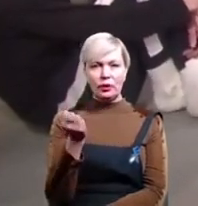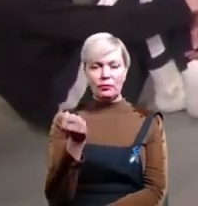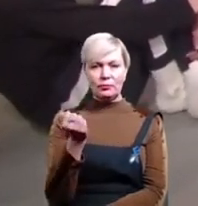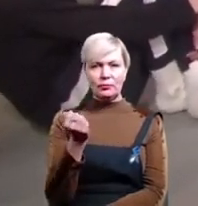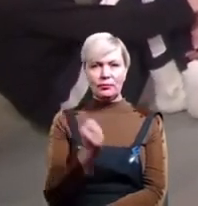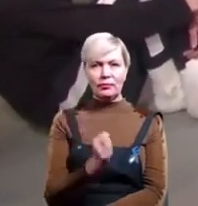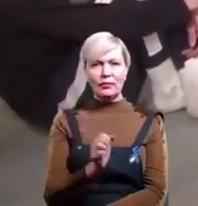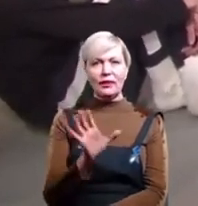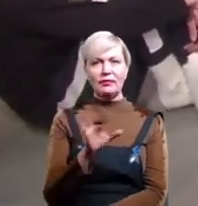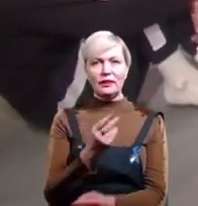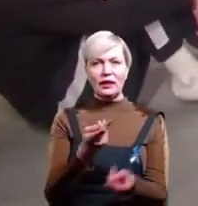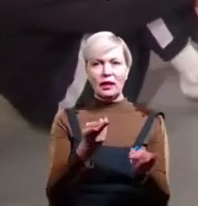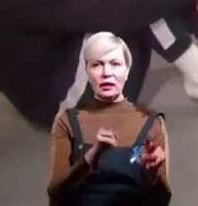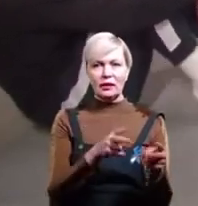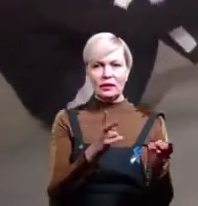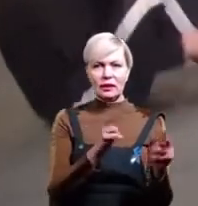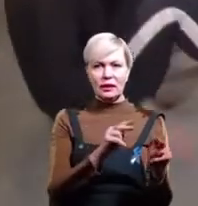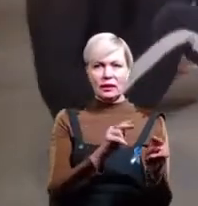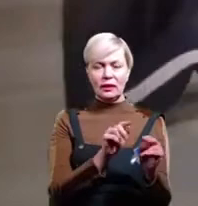Все остальные за кулисы.